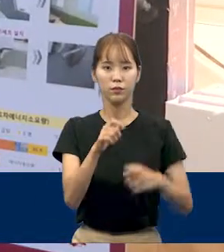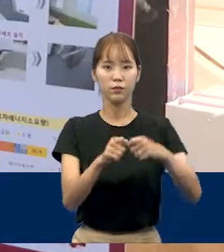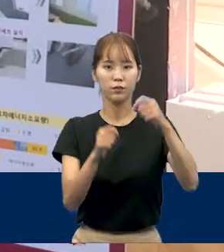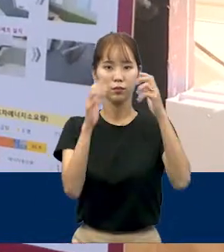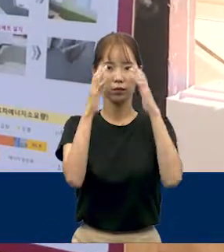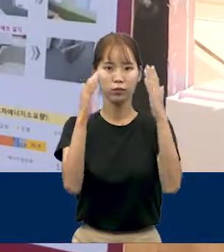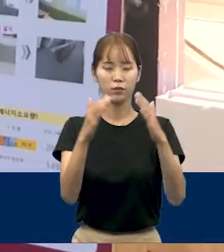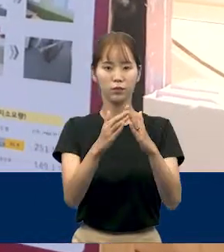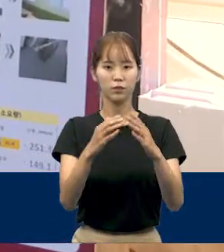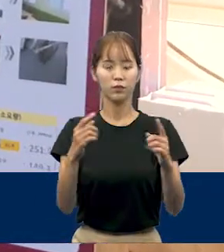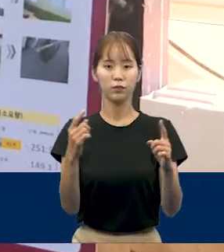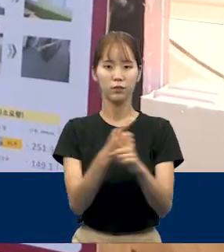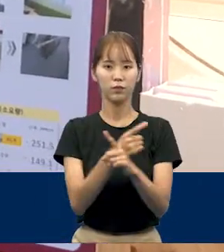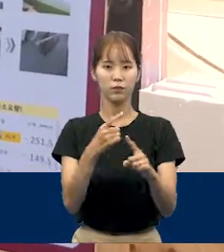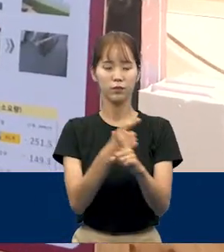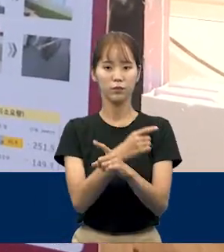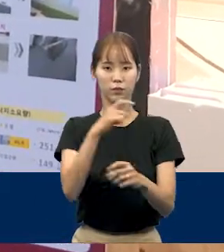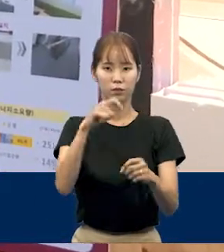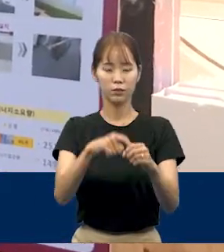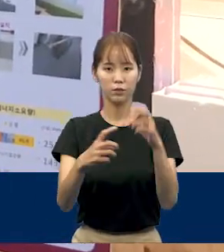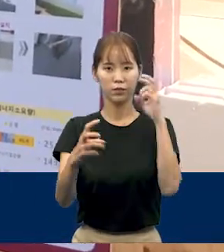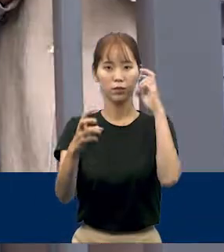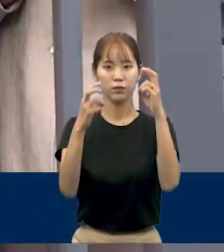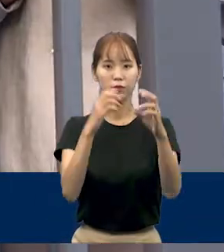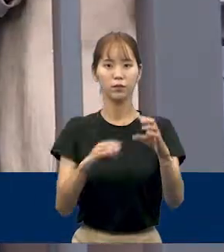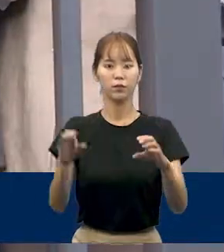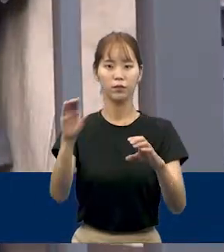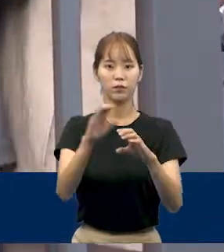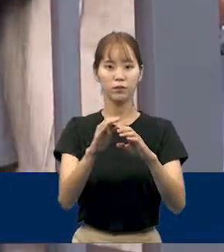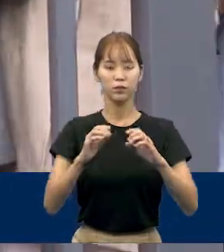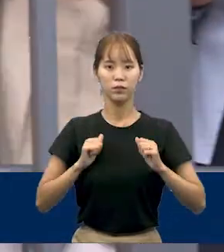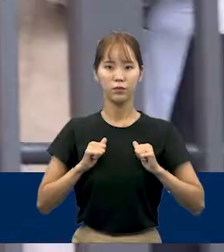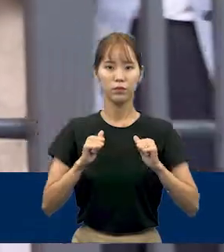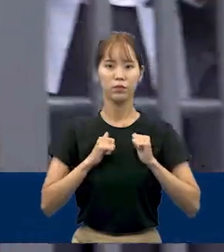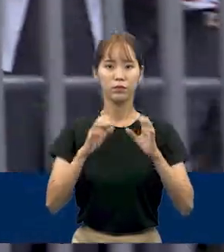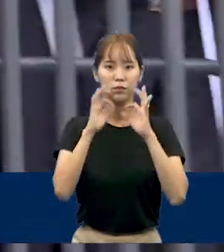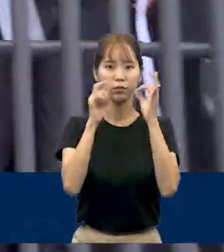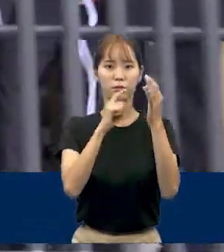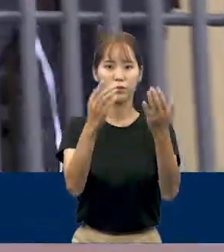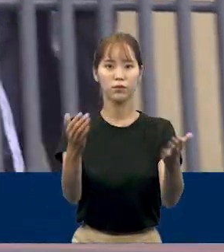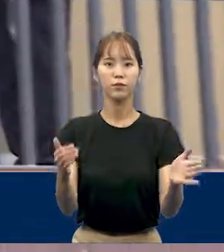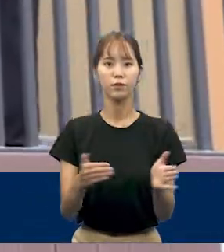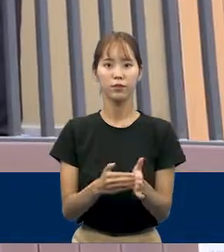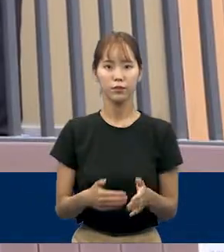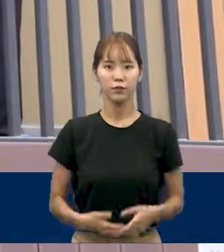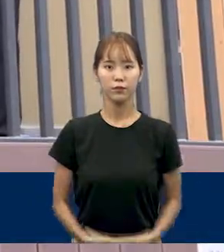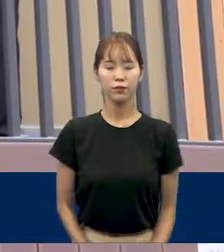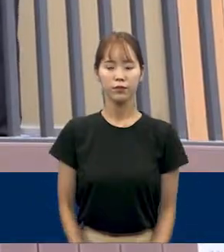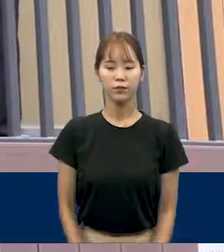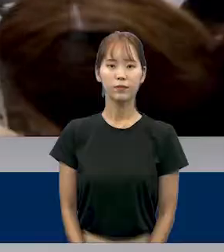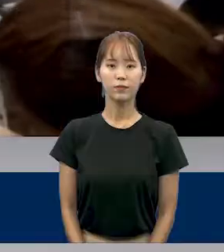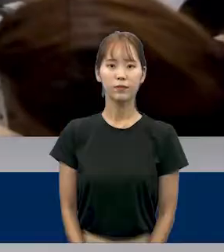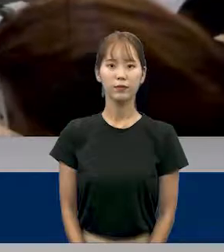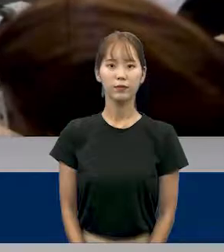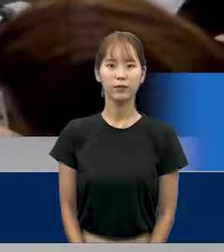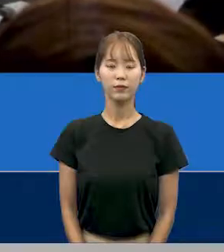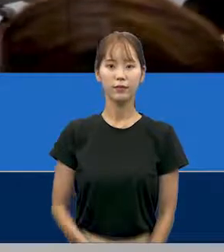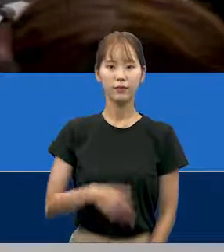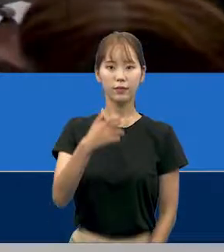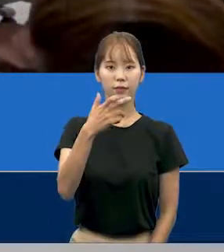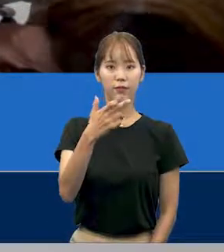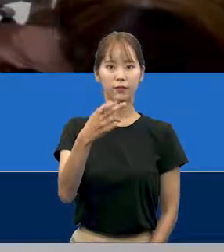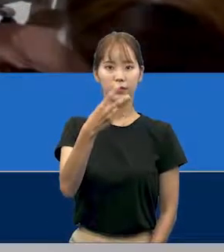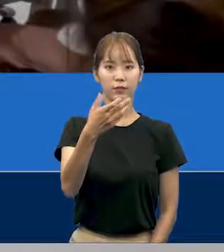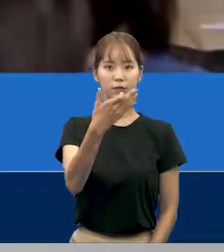앞으로도 노후화된 어린이 시설을 개선하는 데 기업과 손잡고 최선을 다하겠다고 밝혔습니다.